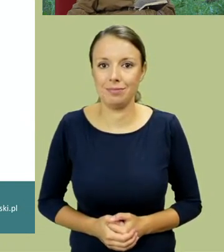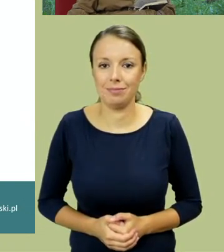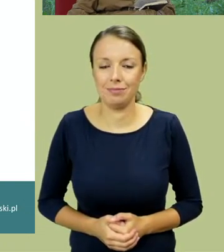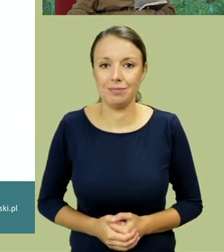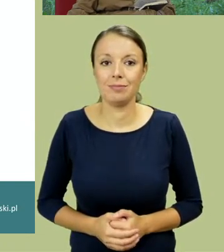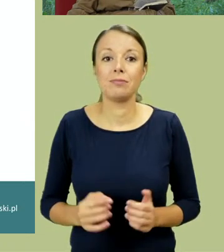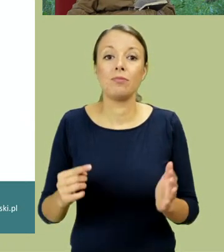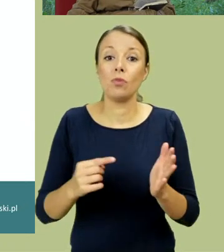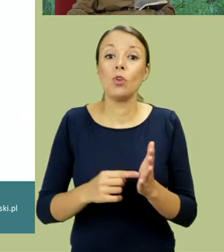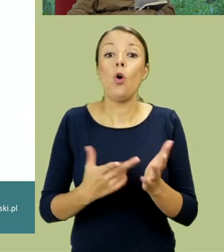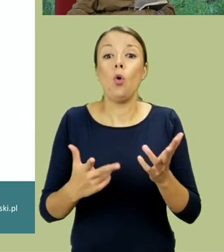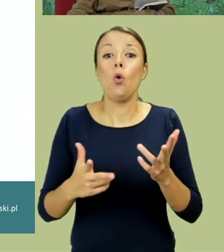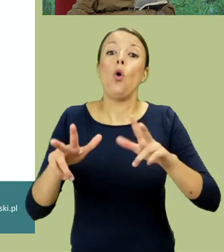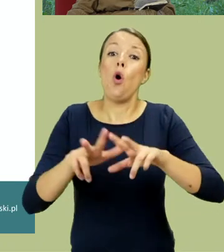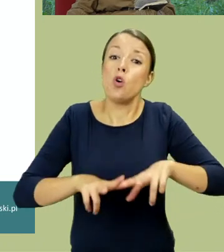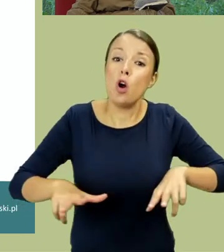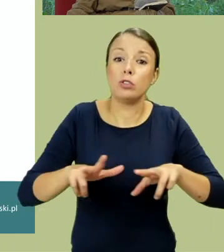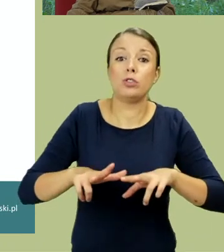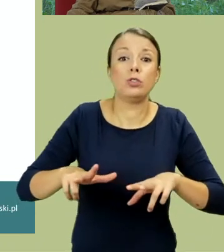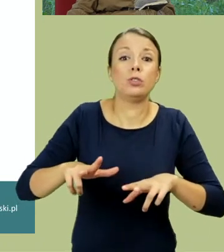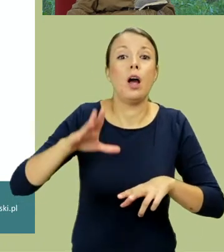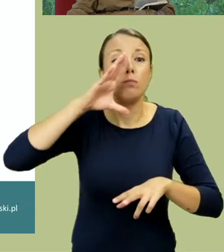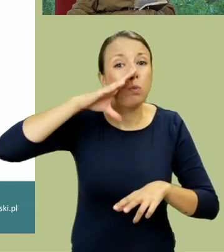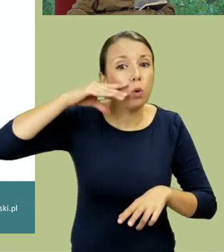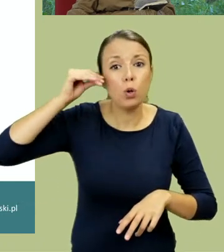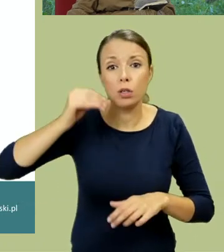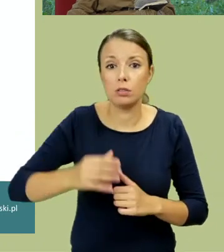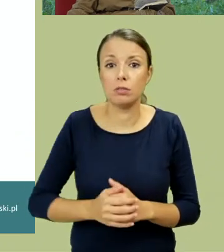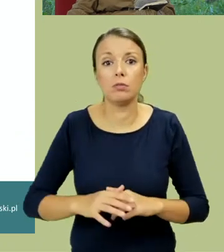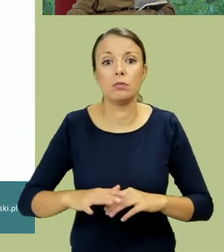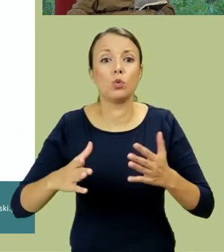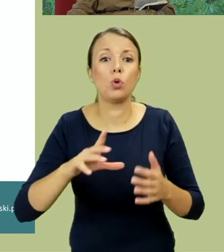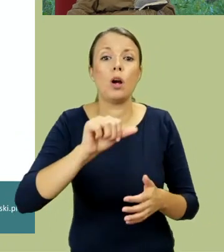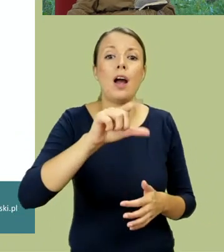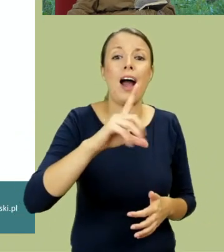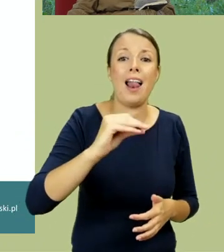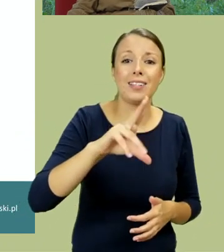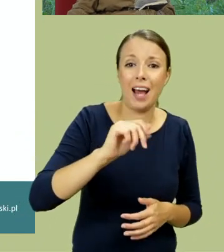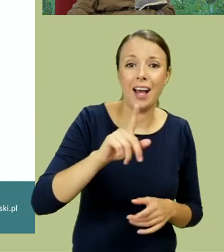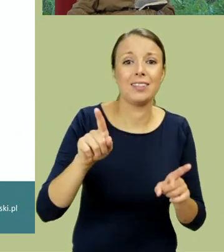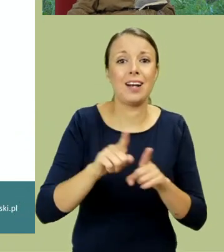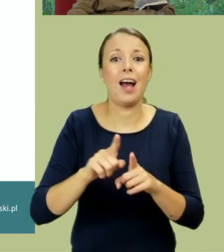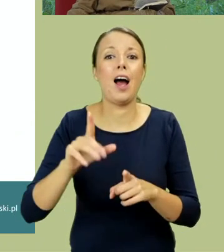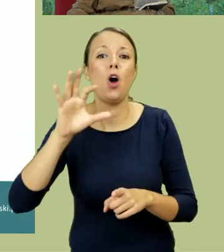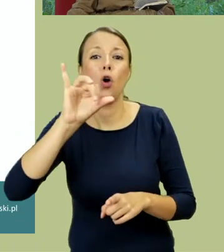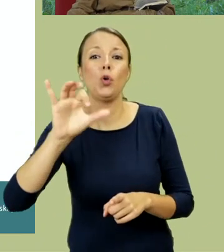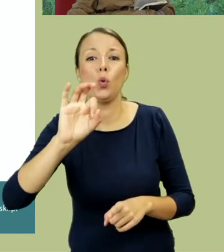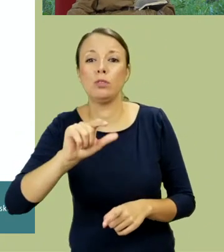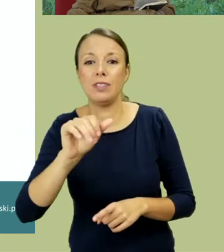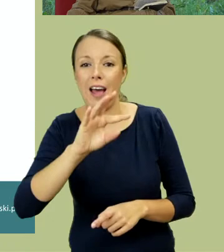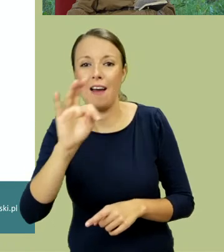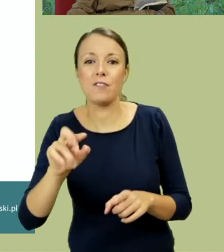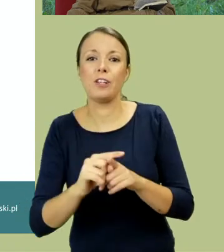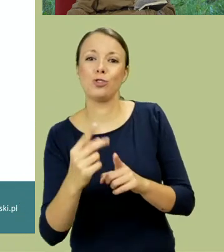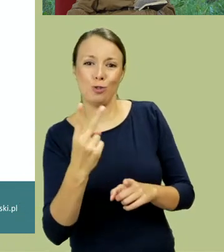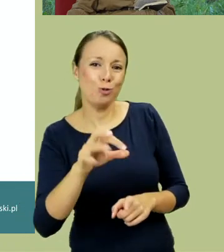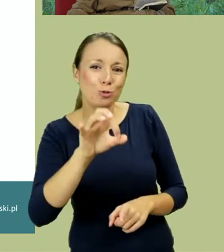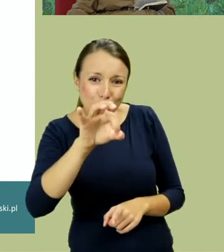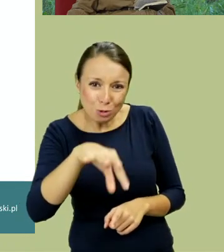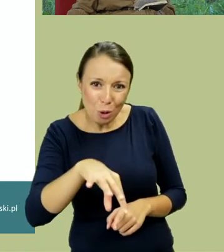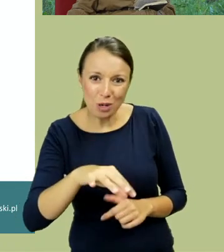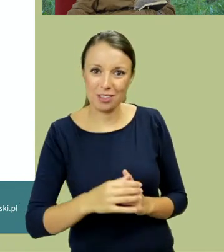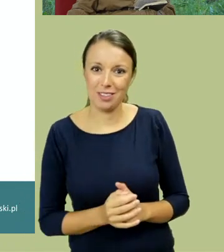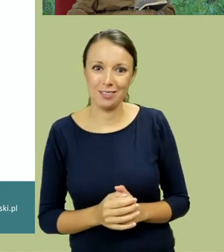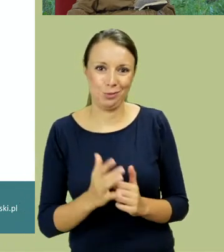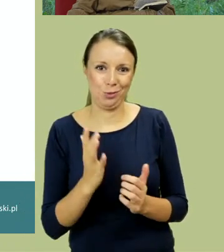rodzina Piłsudskich, czyli Aleksandra, Józef, no i ich dwie córeczki wprowadziły się